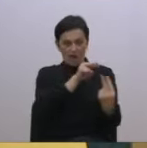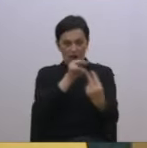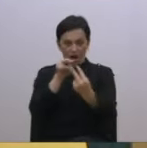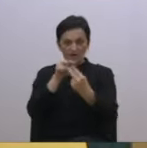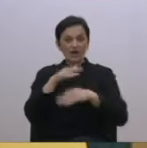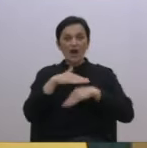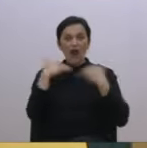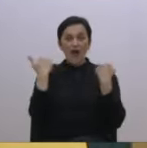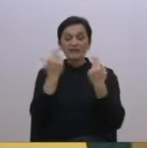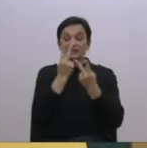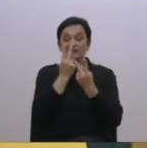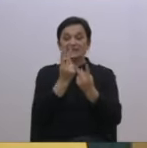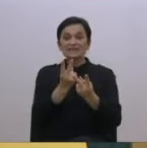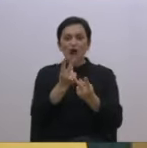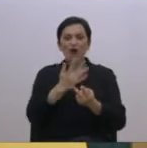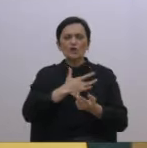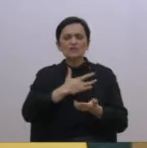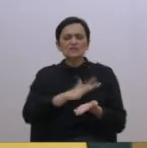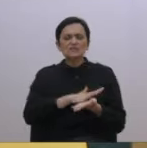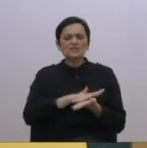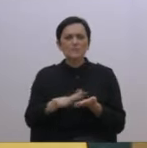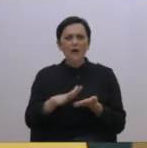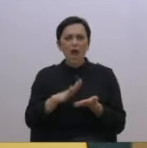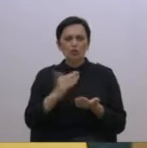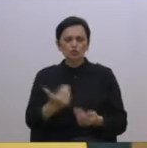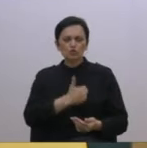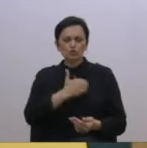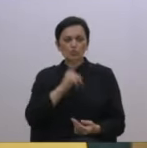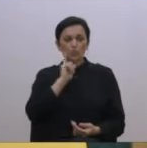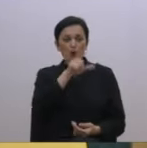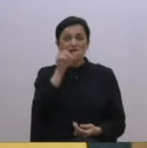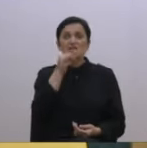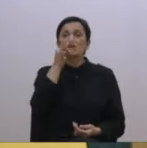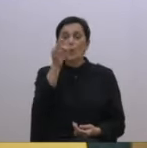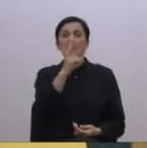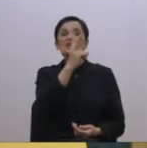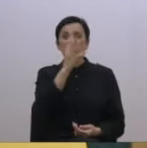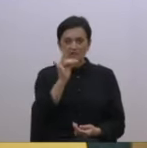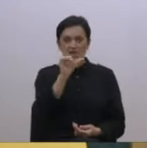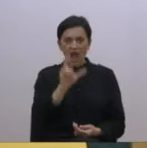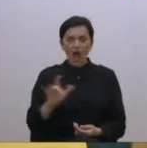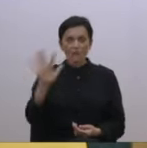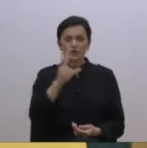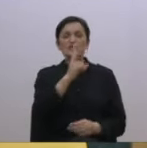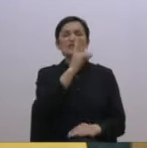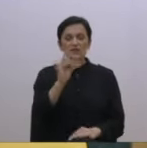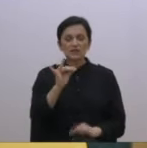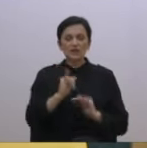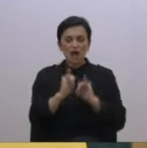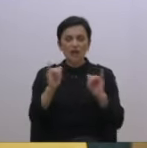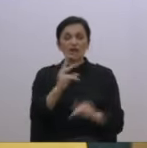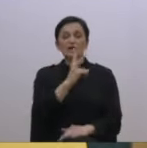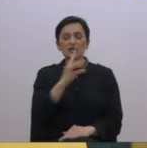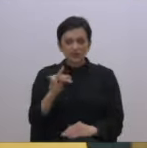არ გინდათ დაინახოთ ის წრფელი სურვილი ახალგაზრდების, რომლებიც გეუბნევიან კი ევროპას, კი განვითარებას,